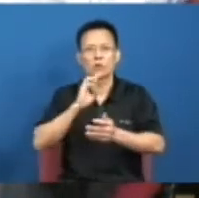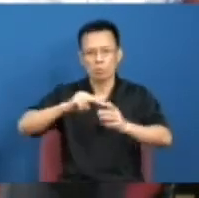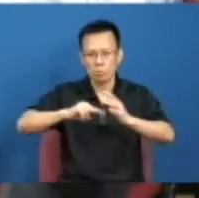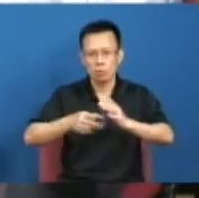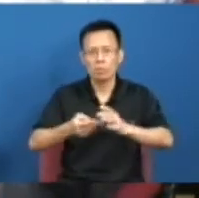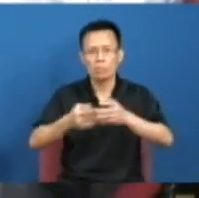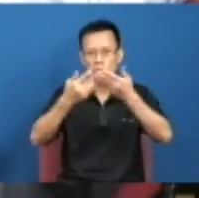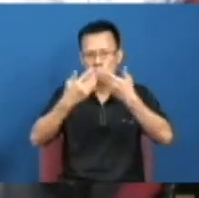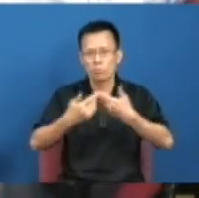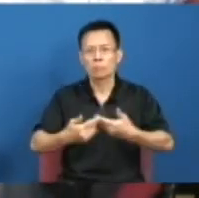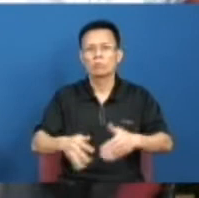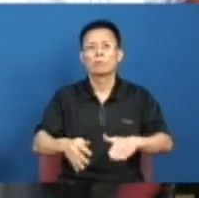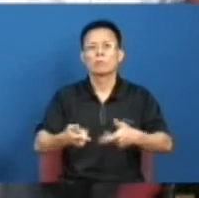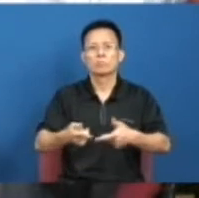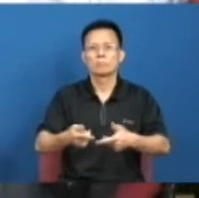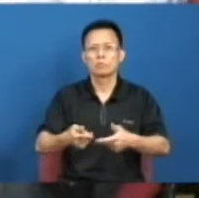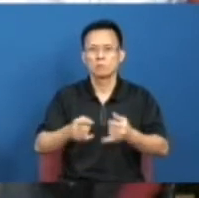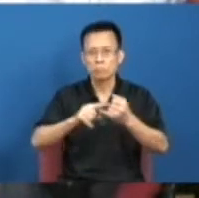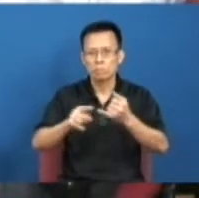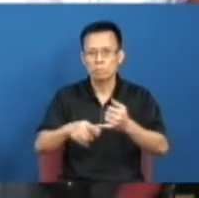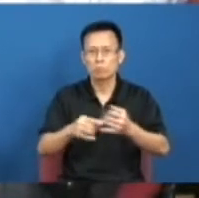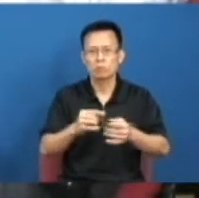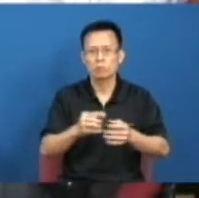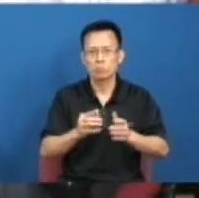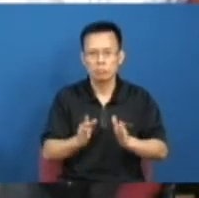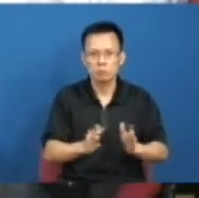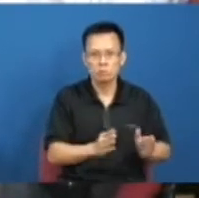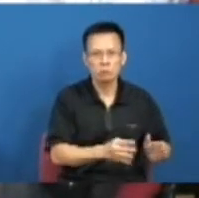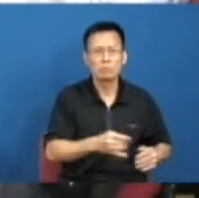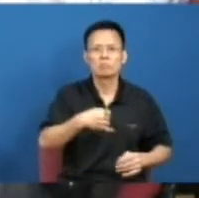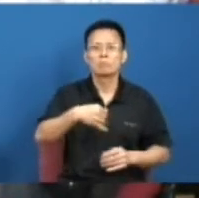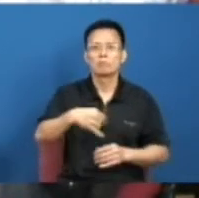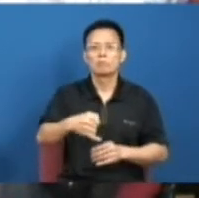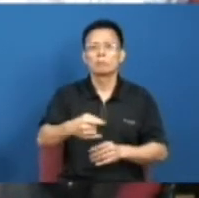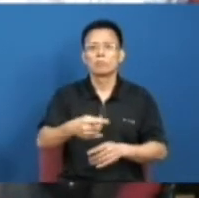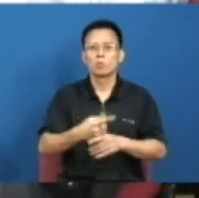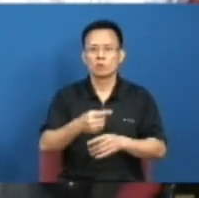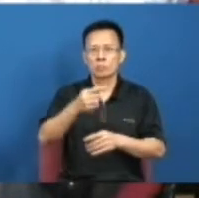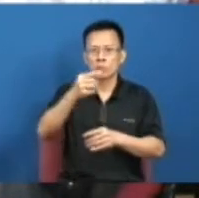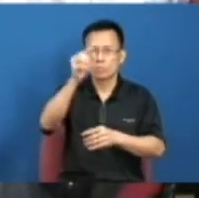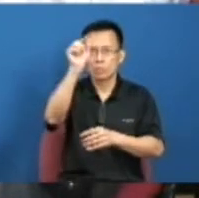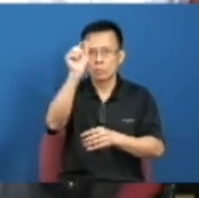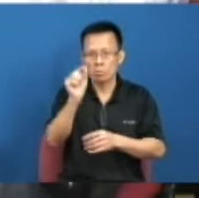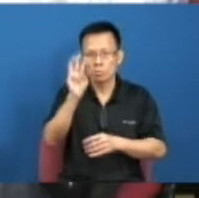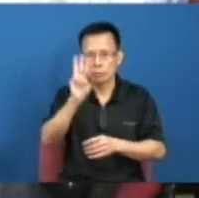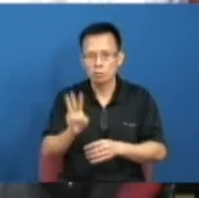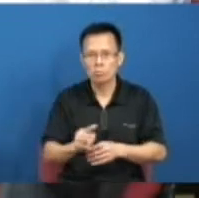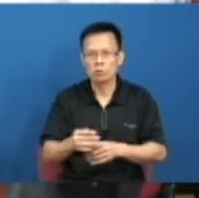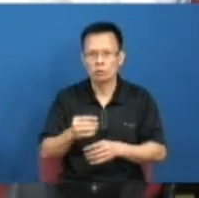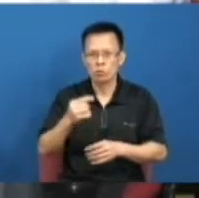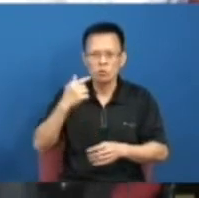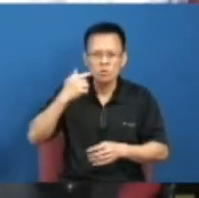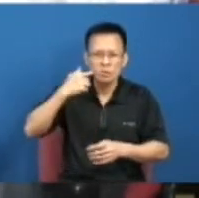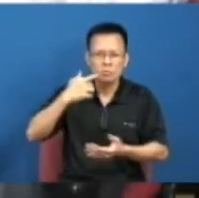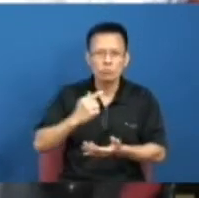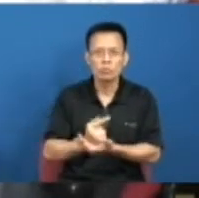之後咧，那個善後功夫做得不好呢，可能漏水的情況還比之前差很多。這個故事